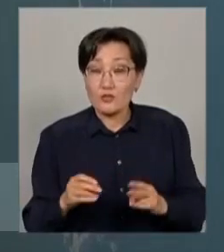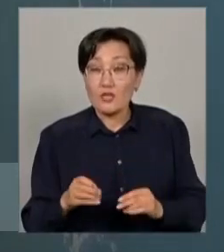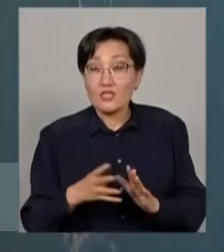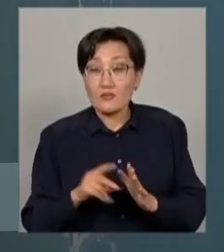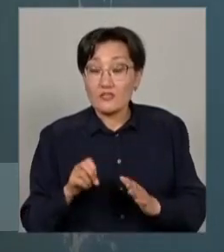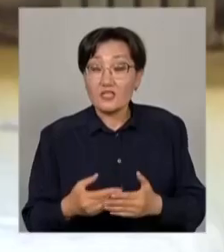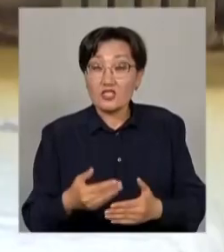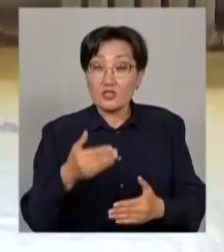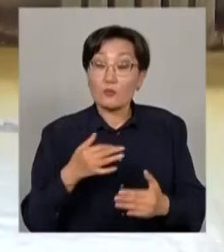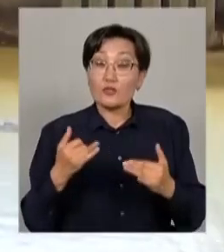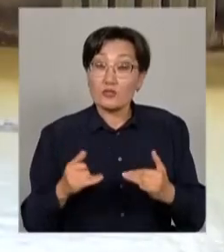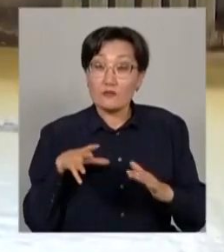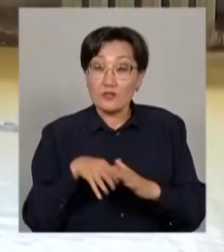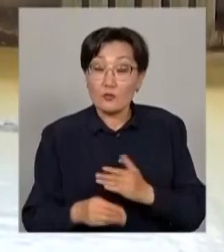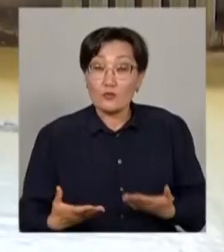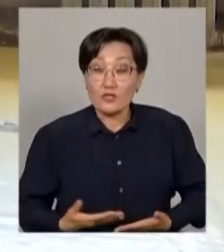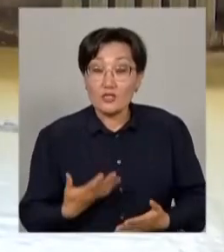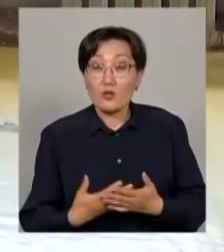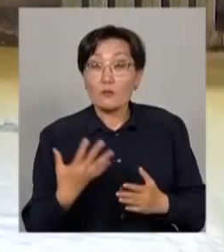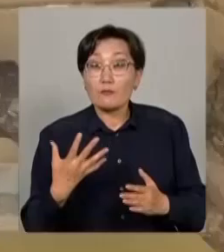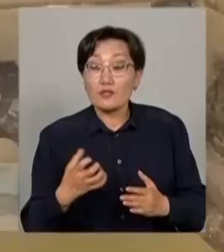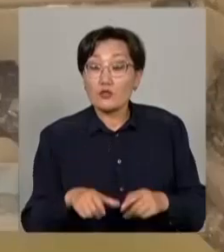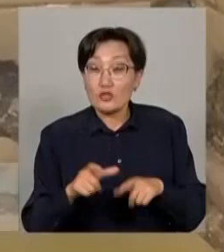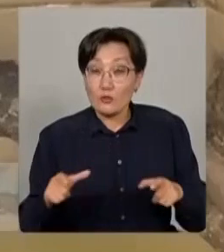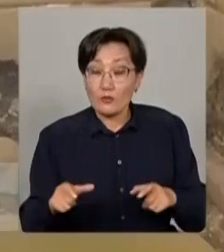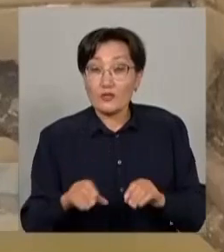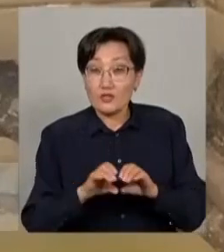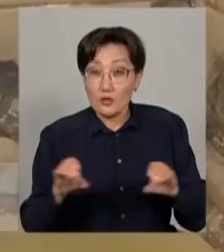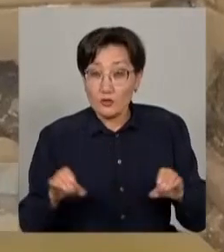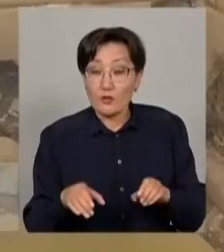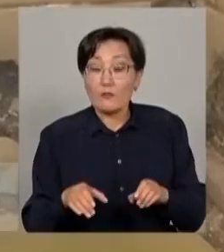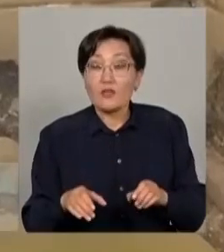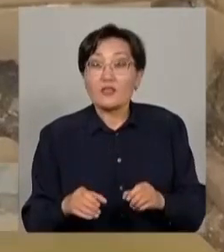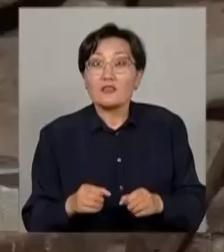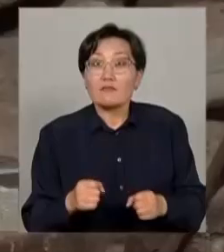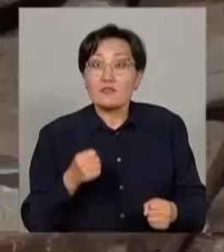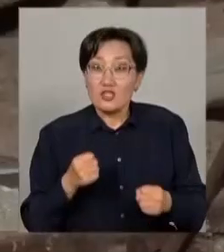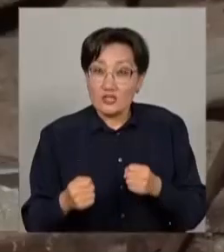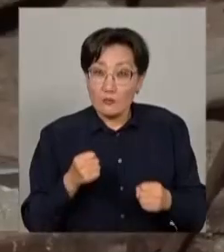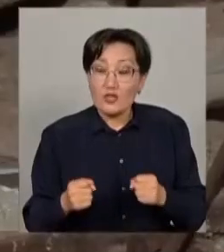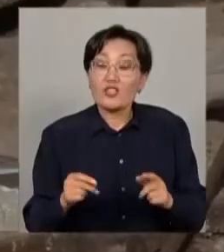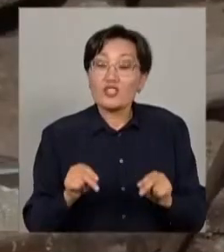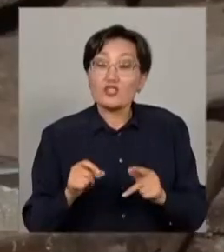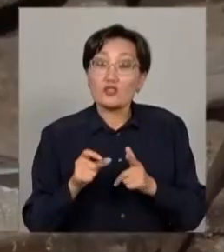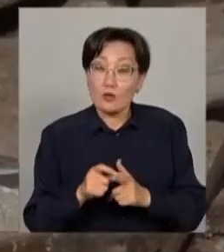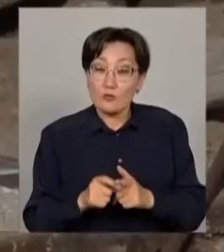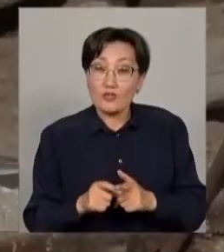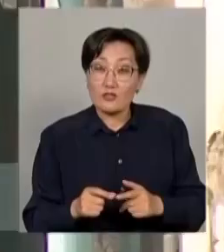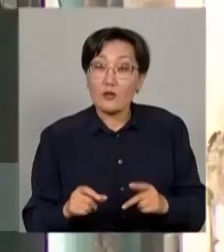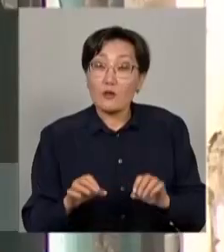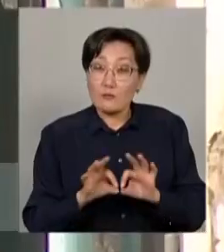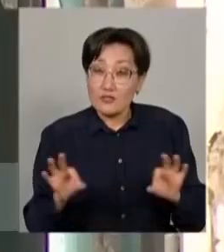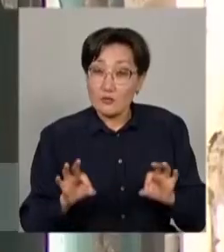9 лет назад. Сейчас в нем проживает около 500 человек. Трубы и батареи держатся на честном слове. Электропроводку жильцы хоть и